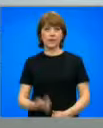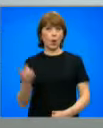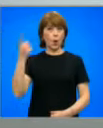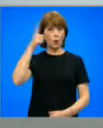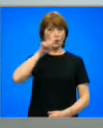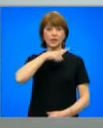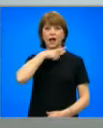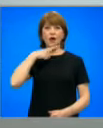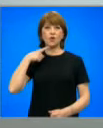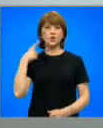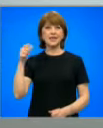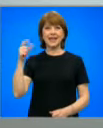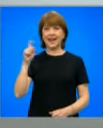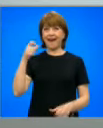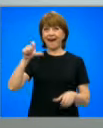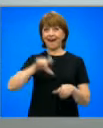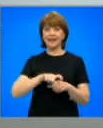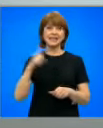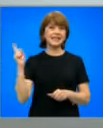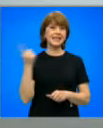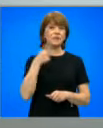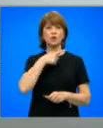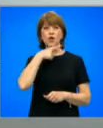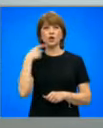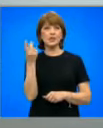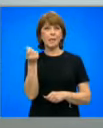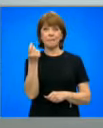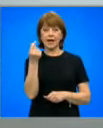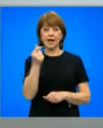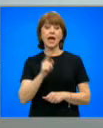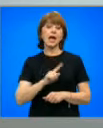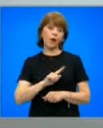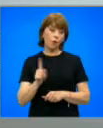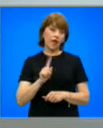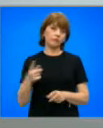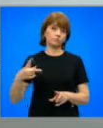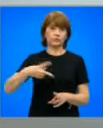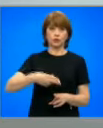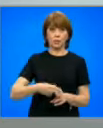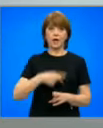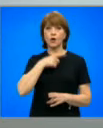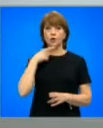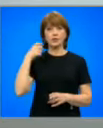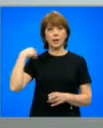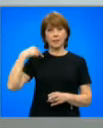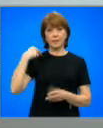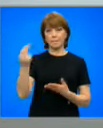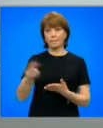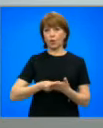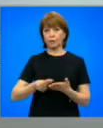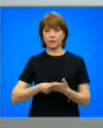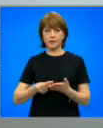От утре руски газ само срещу рубли. В противен случай подаването му ще бъде спряно. Руският президент подписа указ,